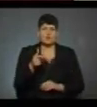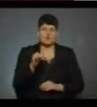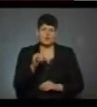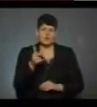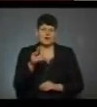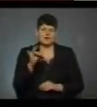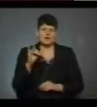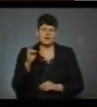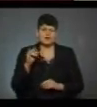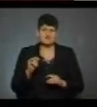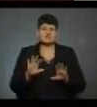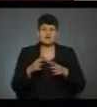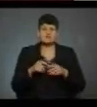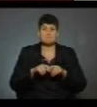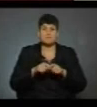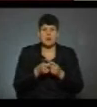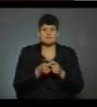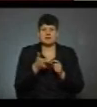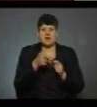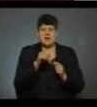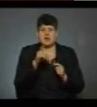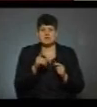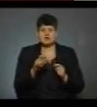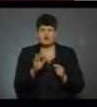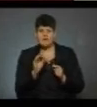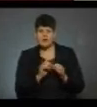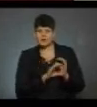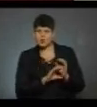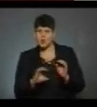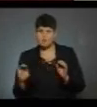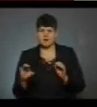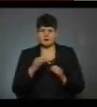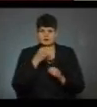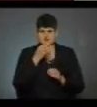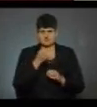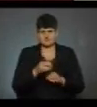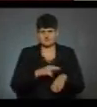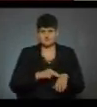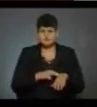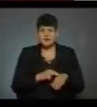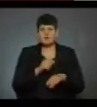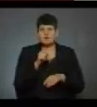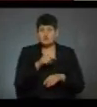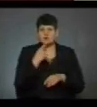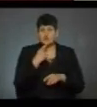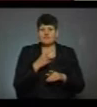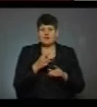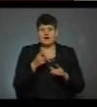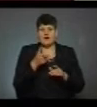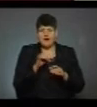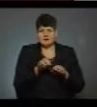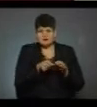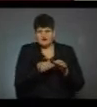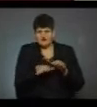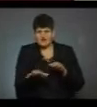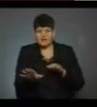газову трубу. Про це сьогодні під час брифінгу повідомив начальник Нацполіції області Олександр Богомол. За його словами, газ витік зі зламаної